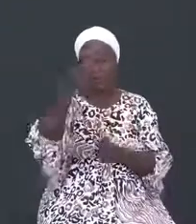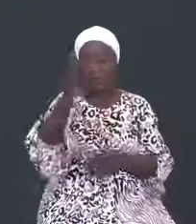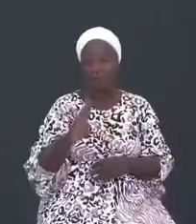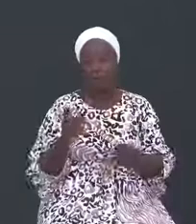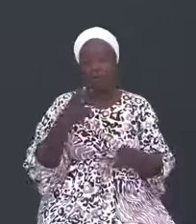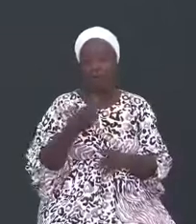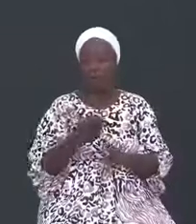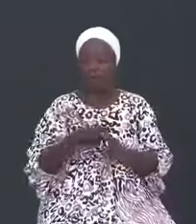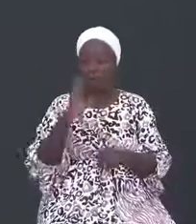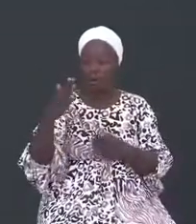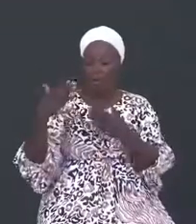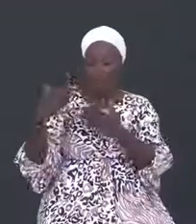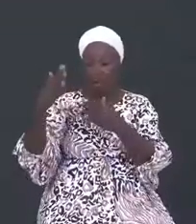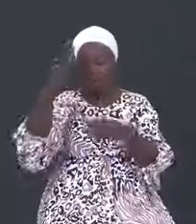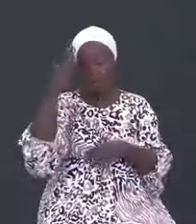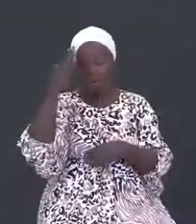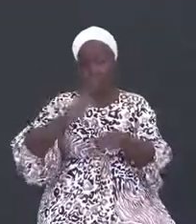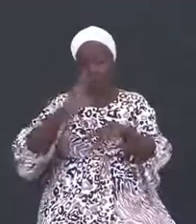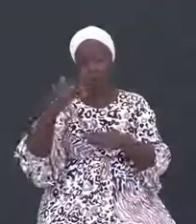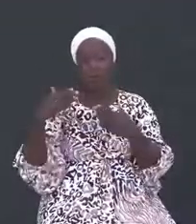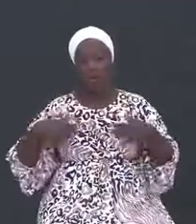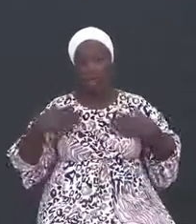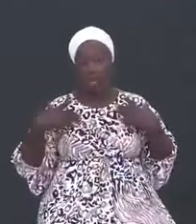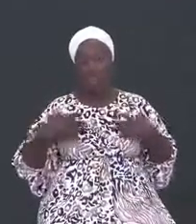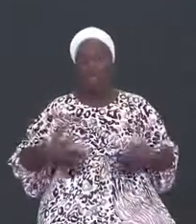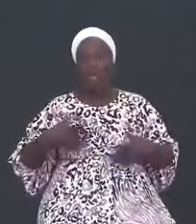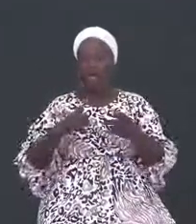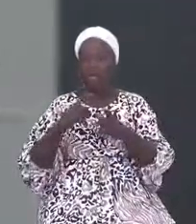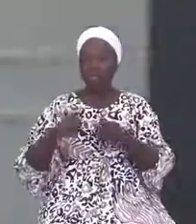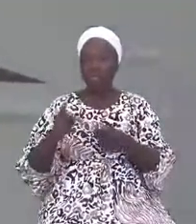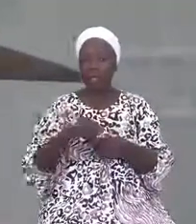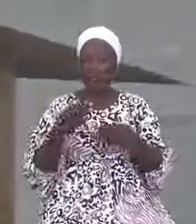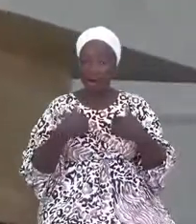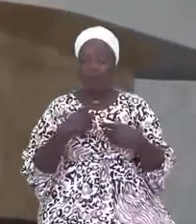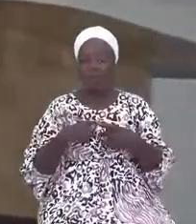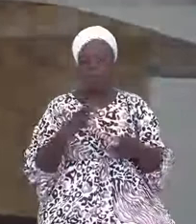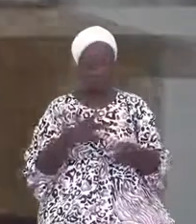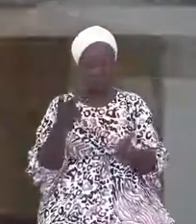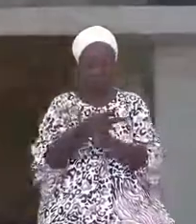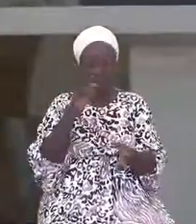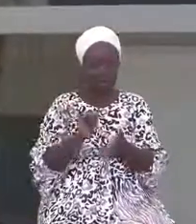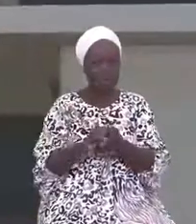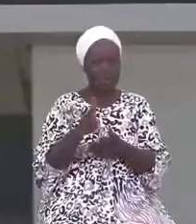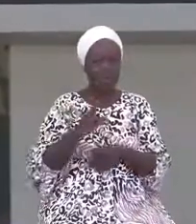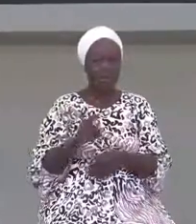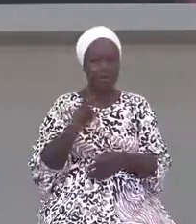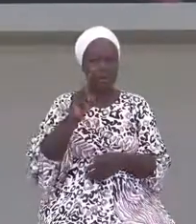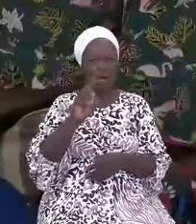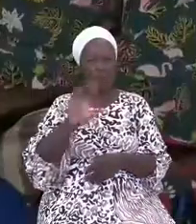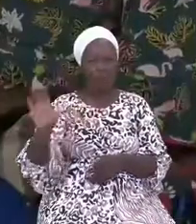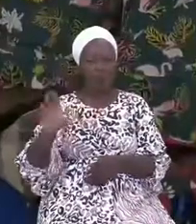verra ta sincérité dans ton engagement. Et il va multiplier par 100 et te le retourner.